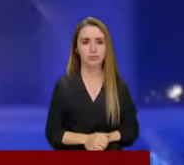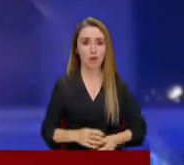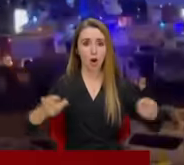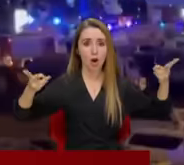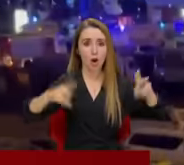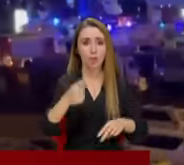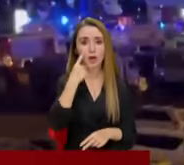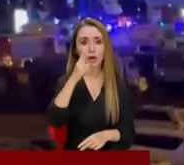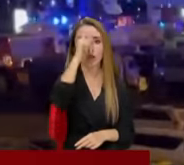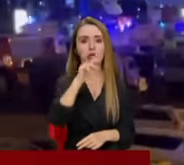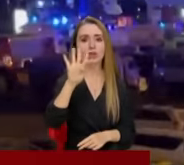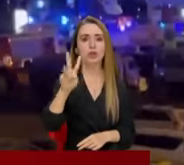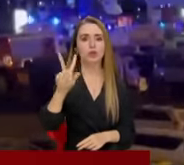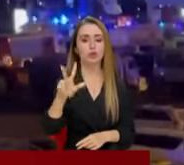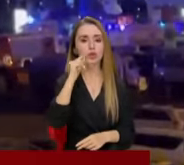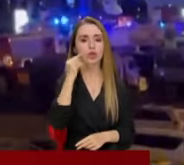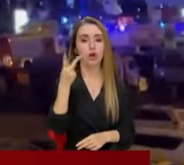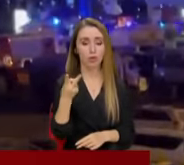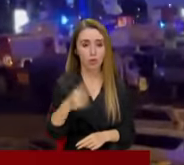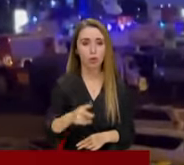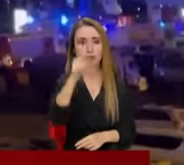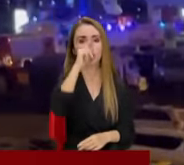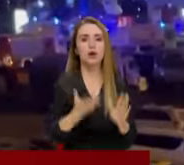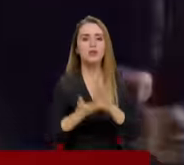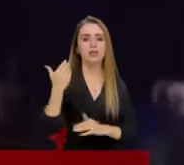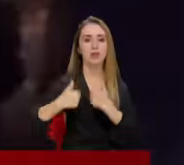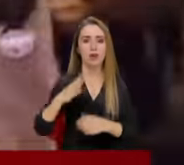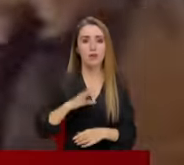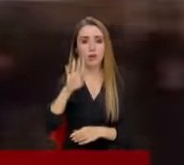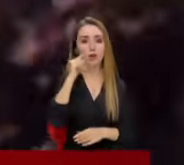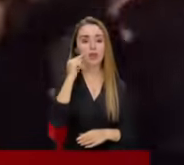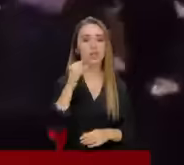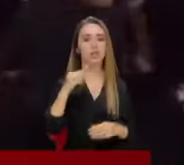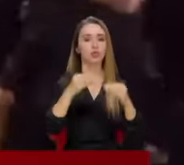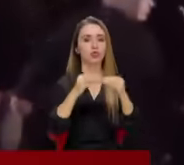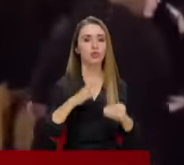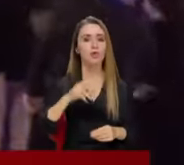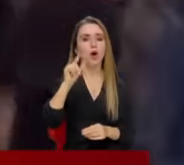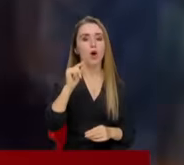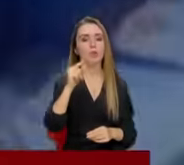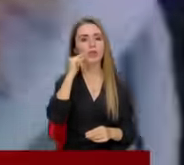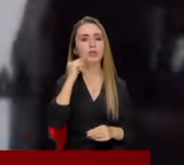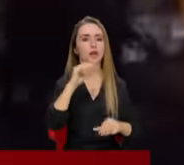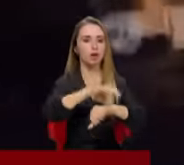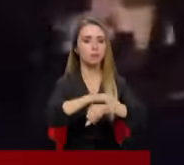Katliamda şu ana kadar 143 kişi öldü. 100'den fazla kişi yaralanırken 4'ü saldırgan, 11 kişi gözaltına